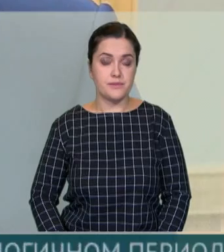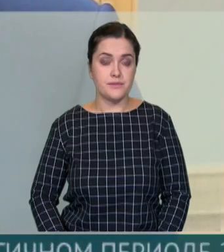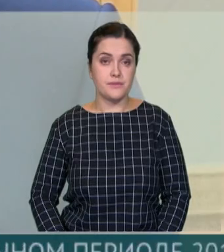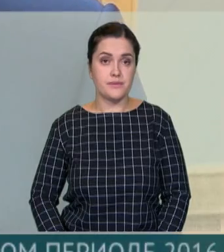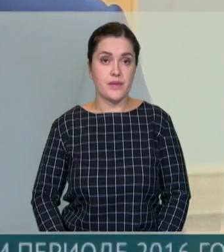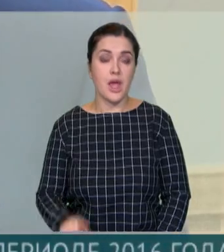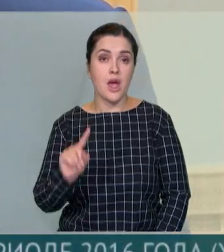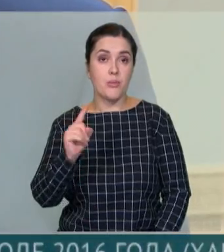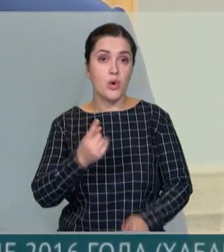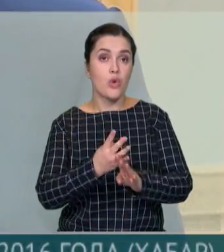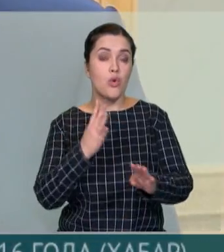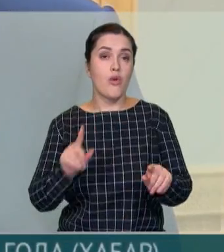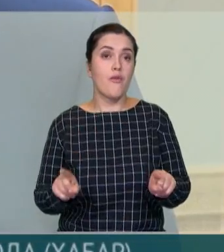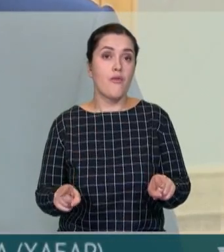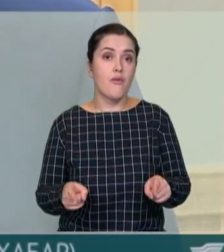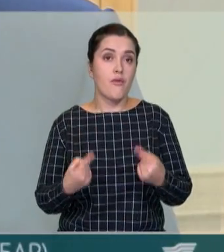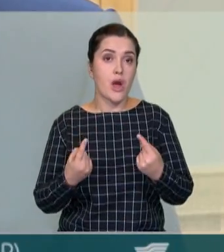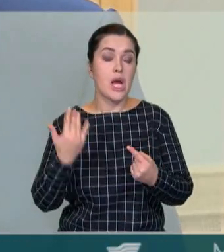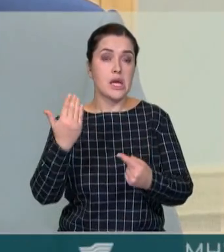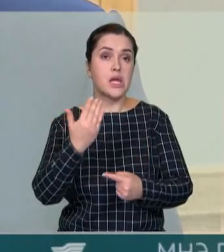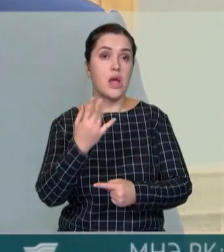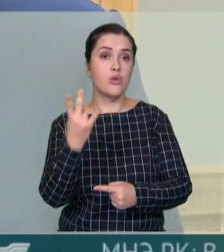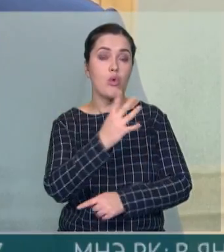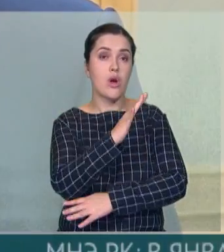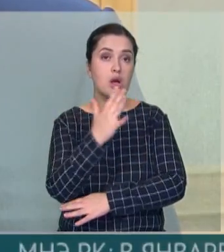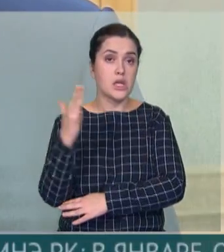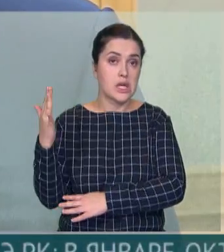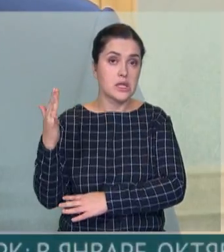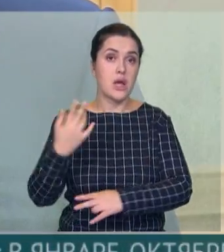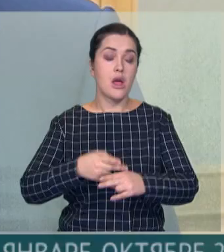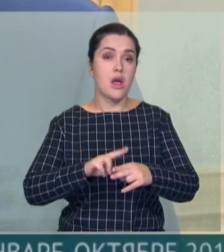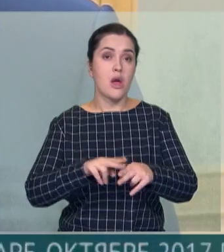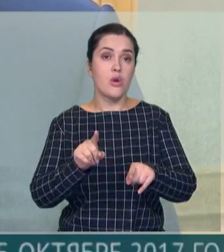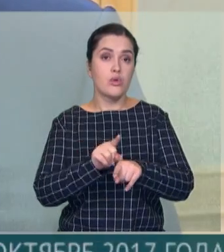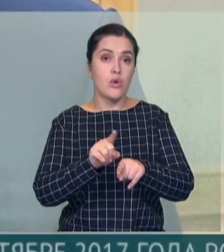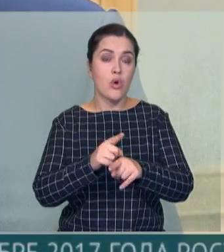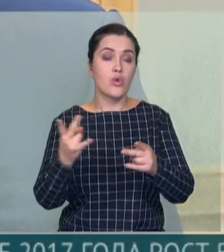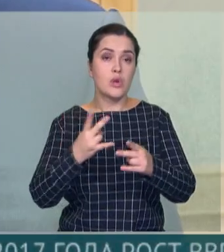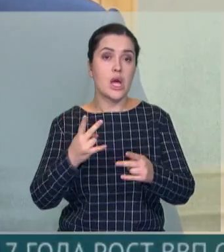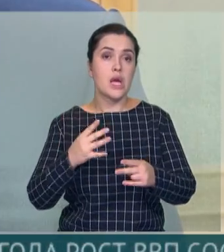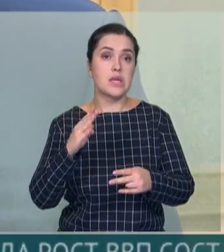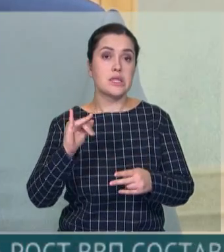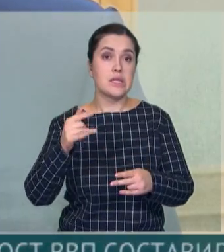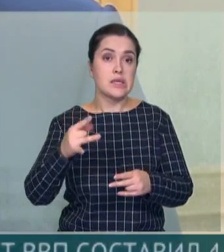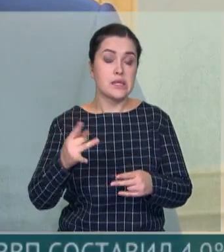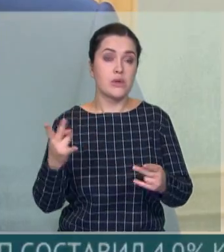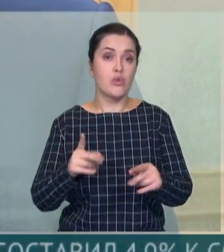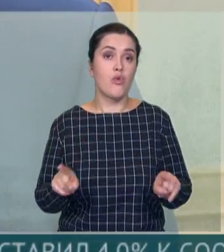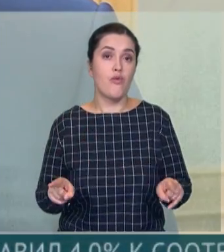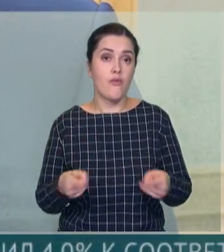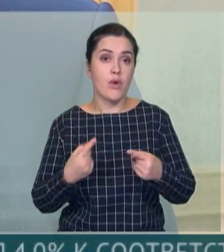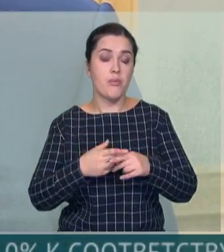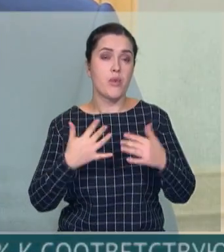В первую очередь это восстановление тугайных лесов, восстановление пищевого звена тигра, то есть это восстановление